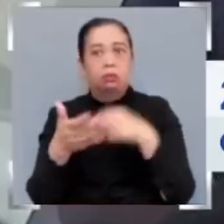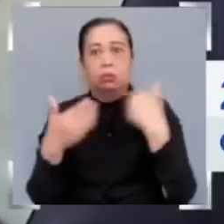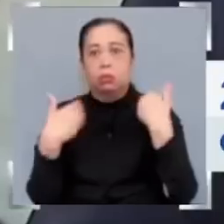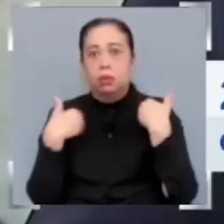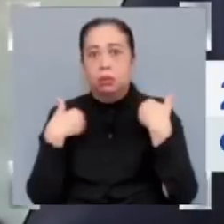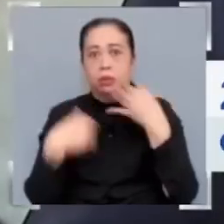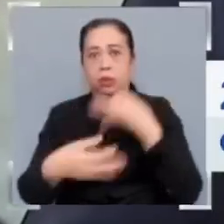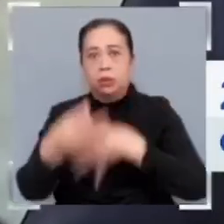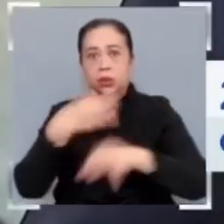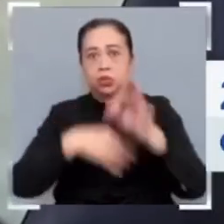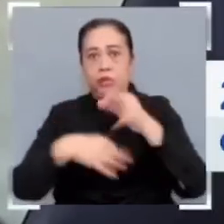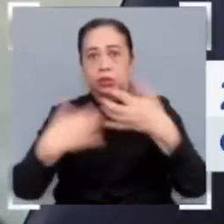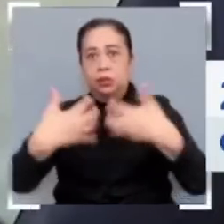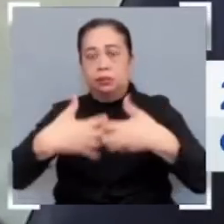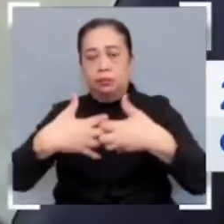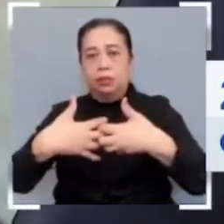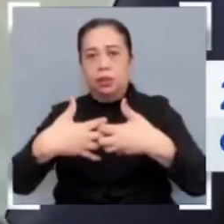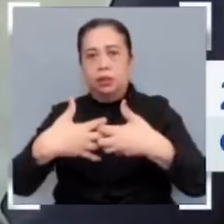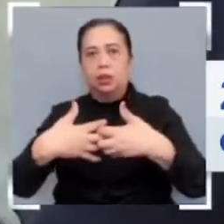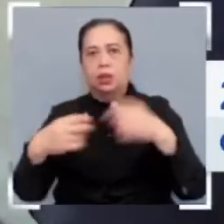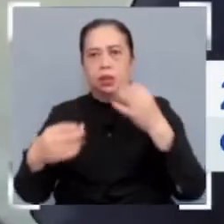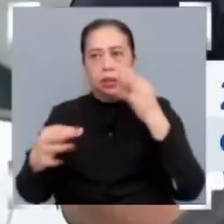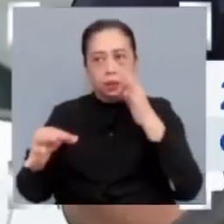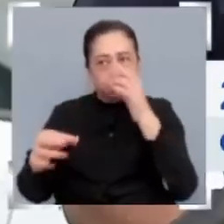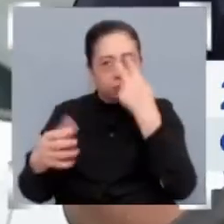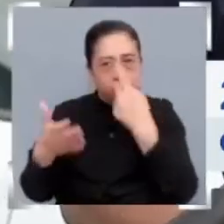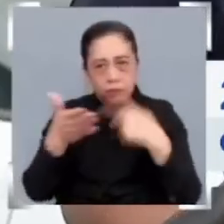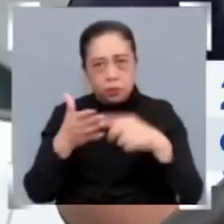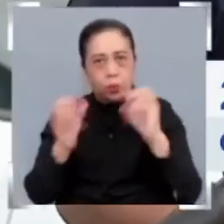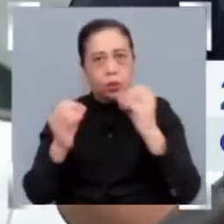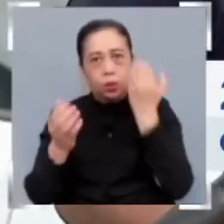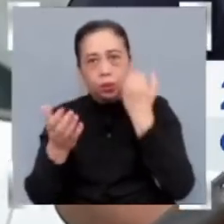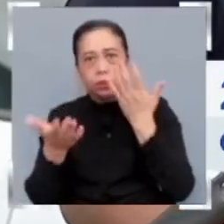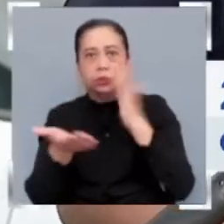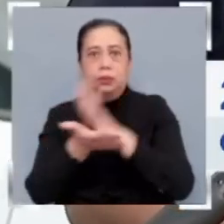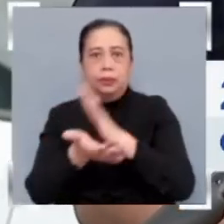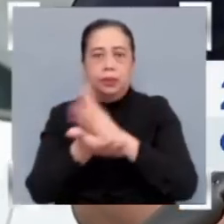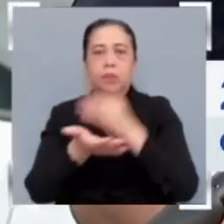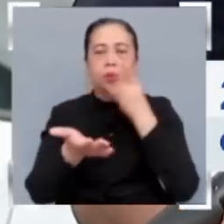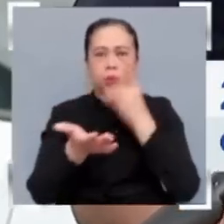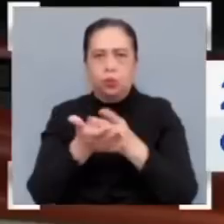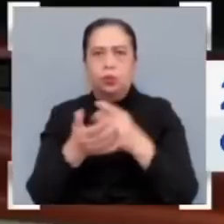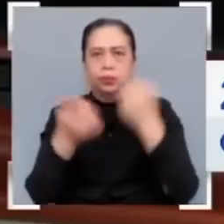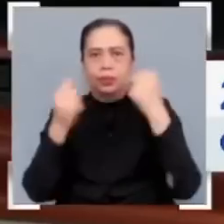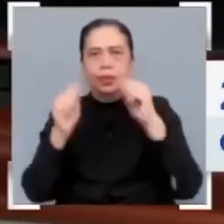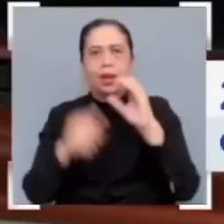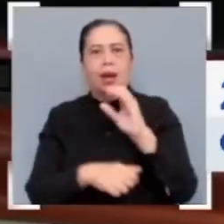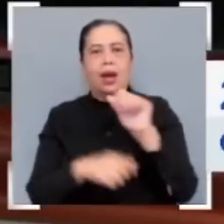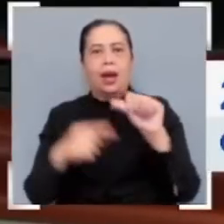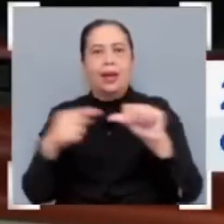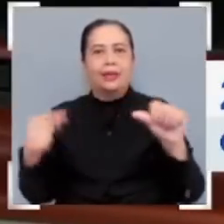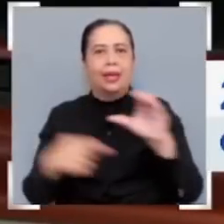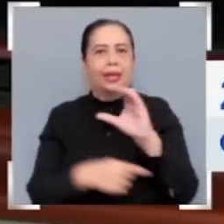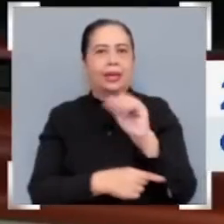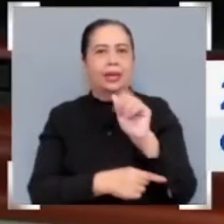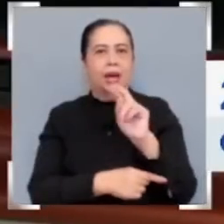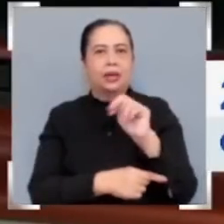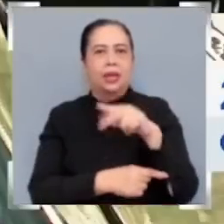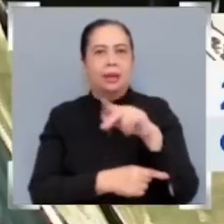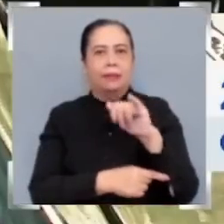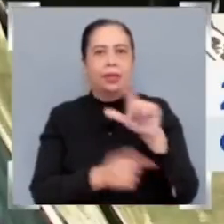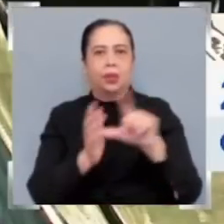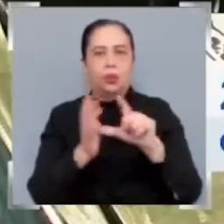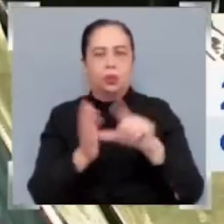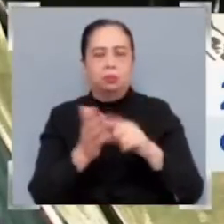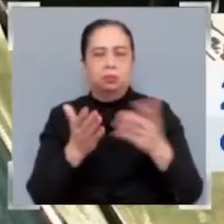makina, papasok naman po dyan kung wala pong kaukulang dokumento. May man pong violation dyan sa anti-carnapping law. Posible rin umanong hingin ng HPG sa LTO